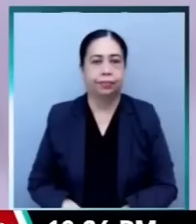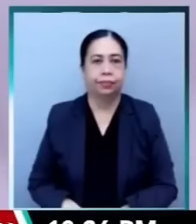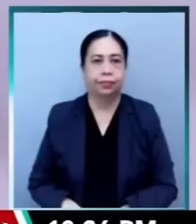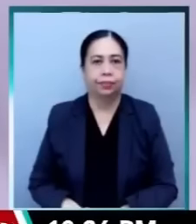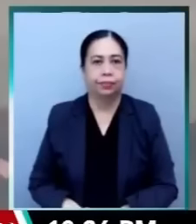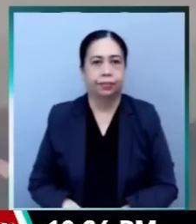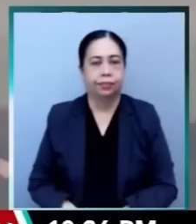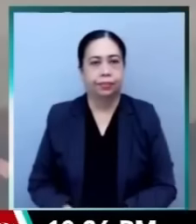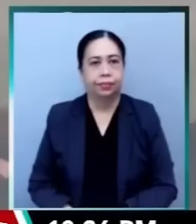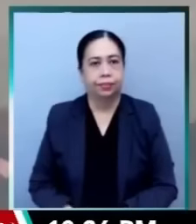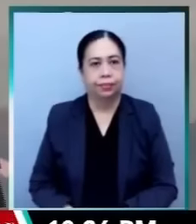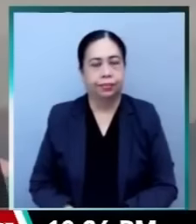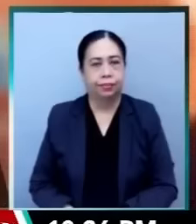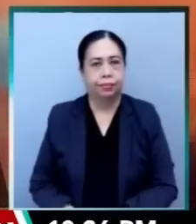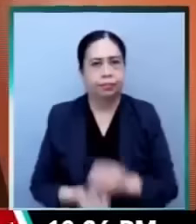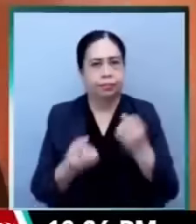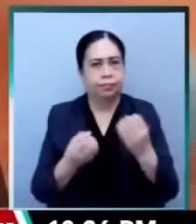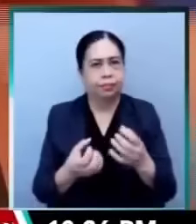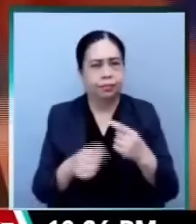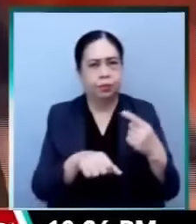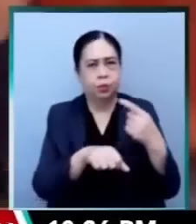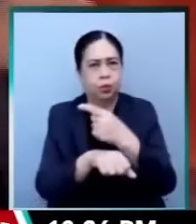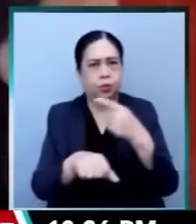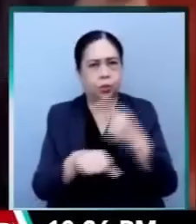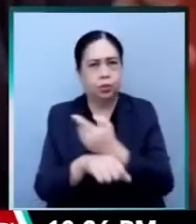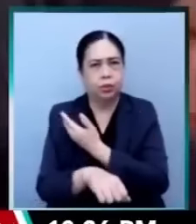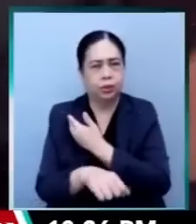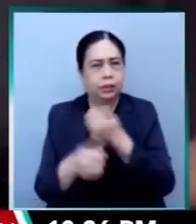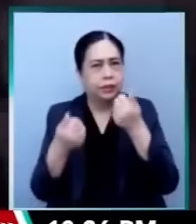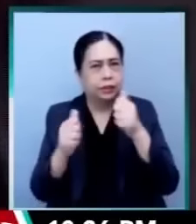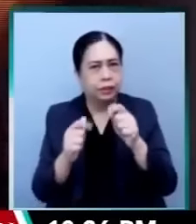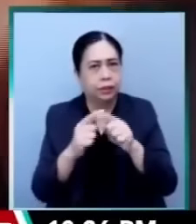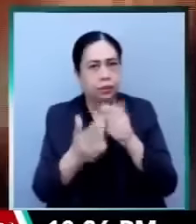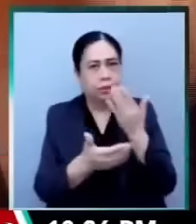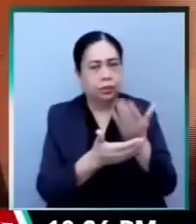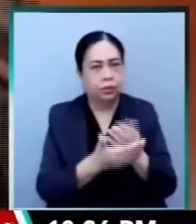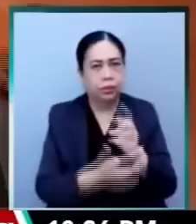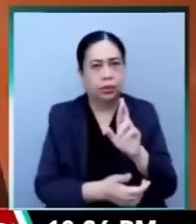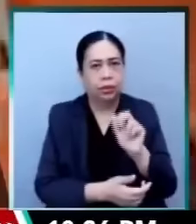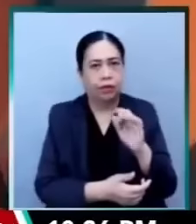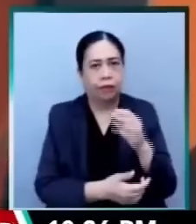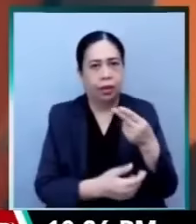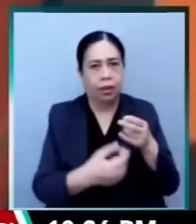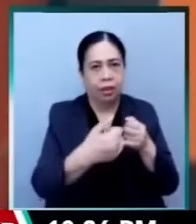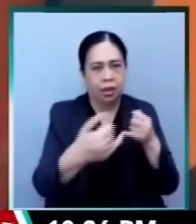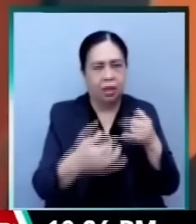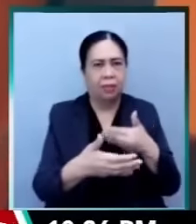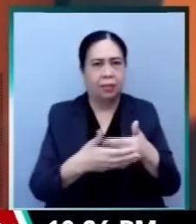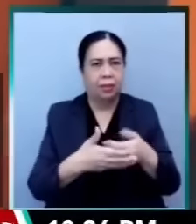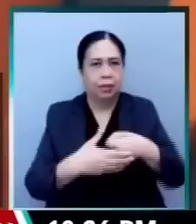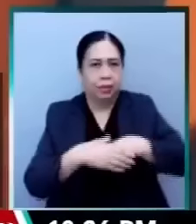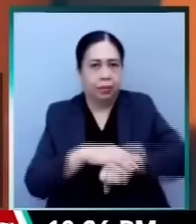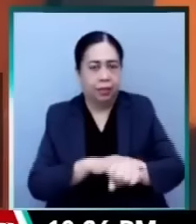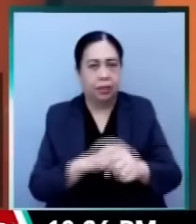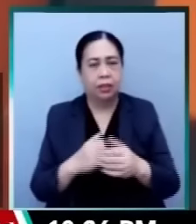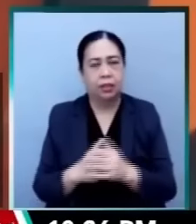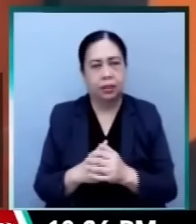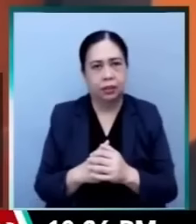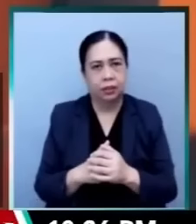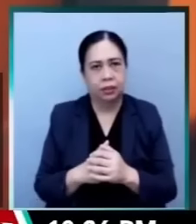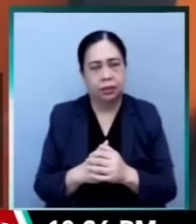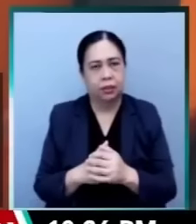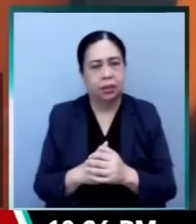Kahit kaliwat kanan ng pambobomba sa Gaza, sinikap ni Asma na marating ang Rafah border crossing lalo't kabuanan na niya. Well, it's now safe that I'm